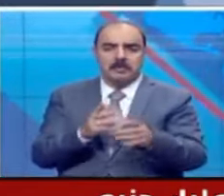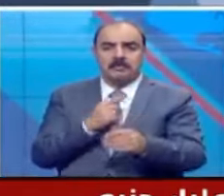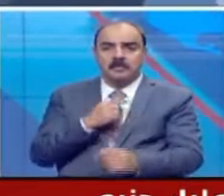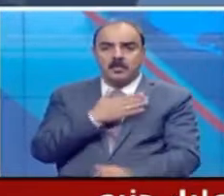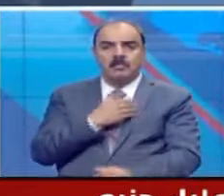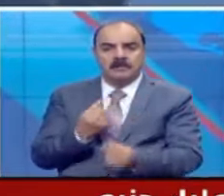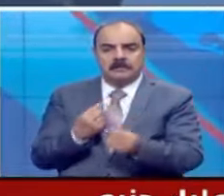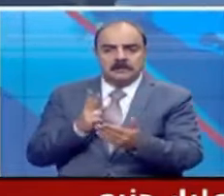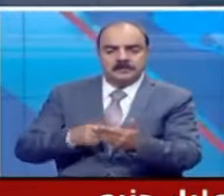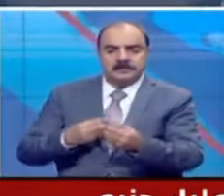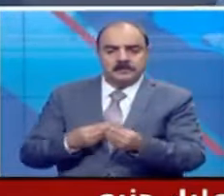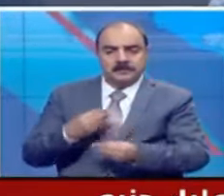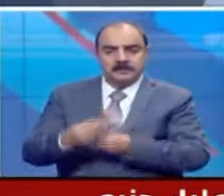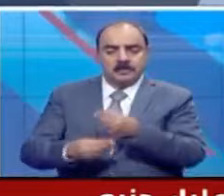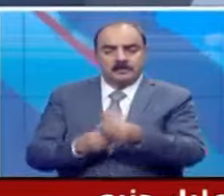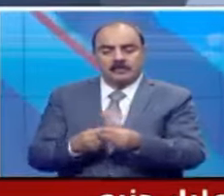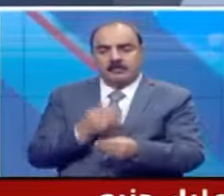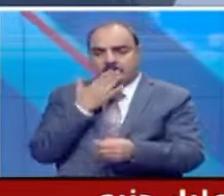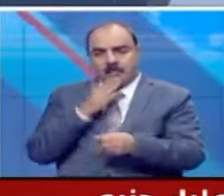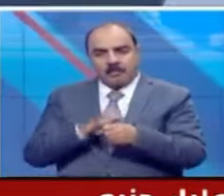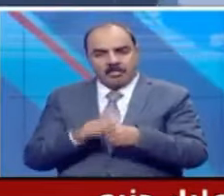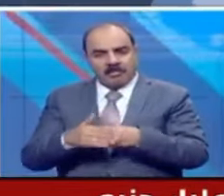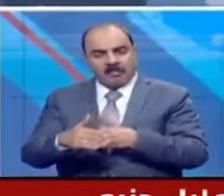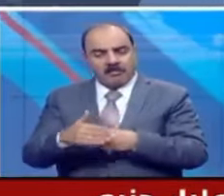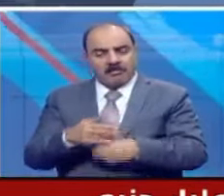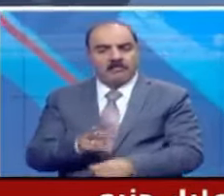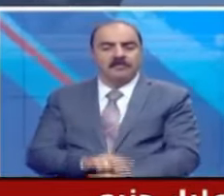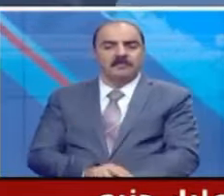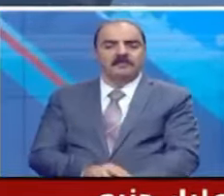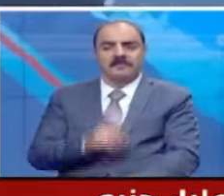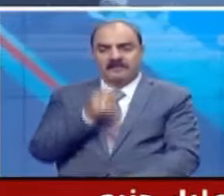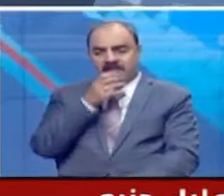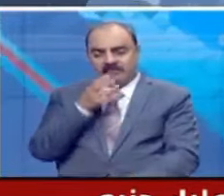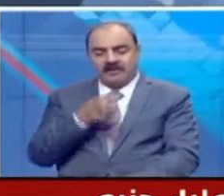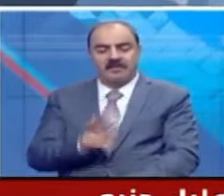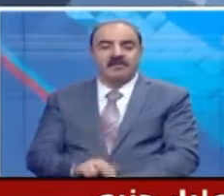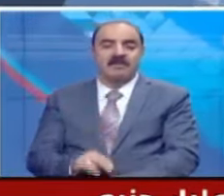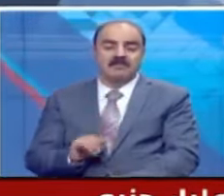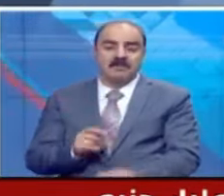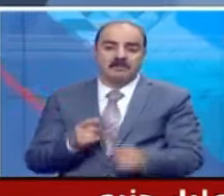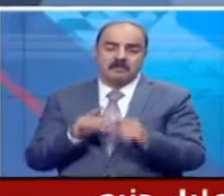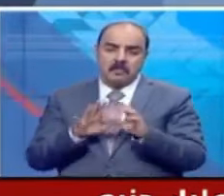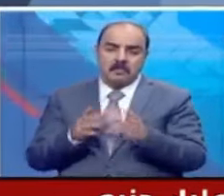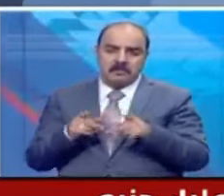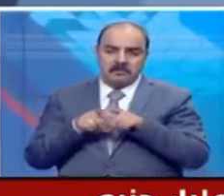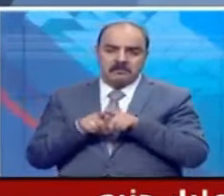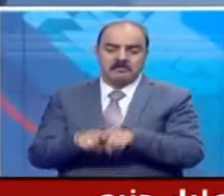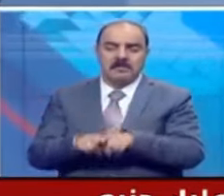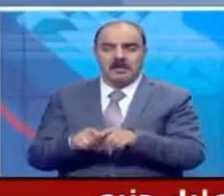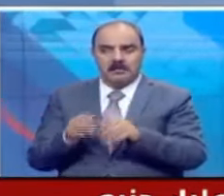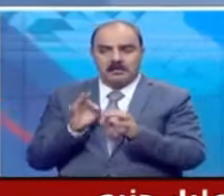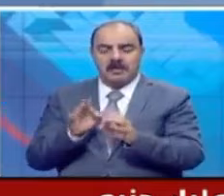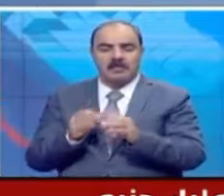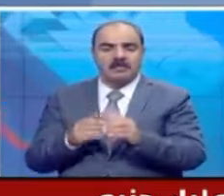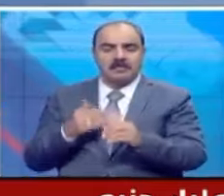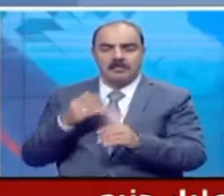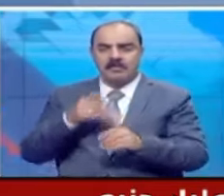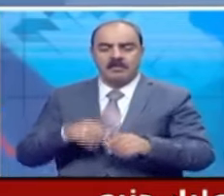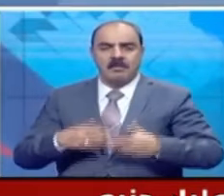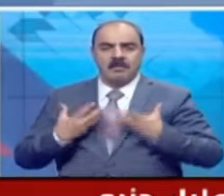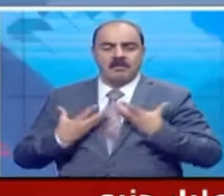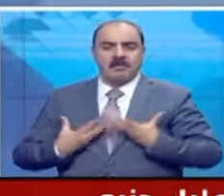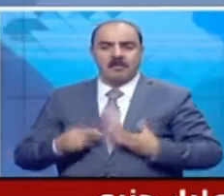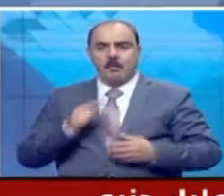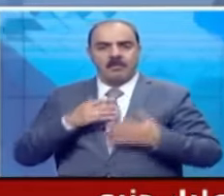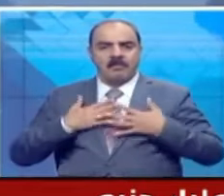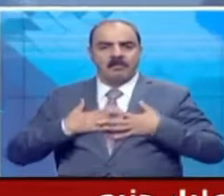التزامات لدخول على شهر رمضان والأعياد وغير ذلك. في تصوري أن هذا سوف يعطي